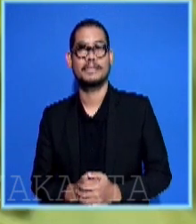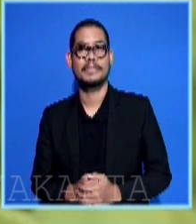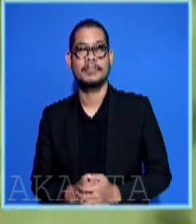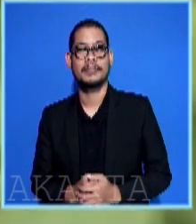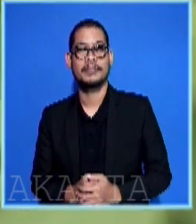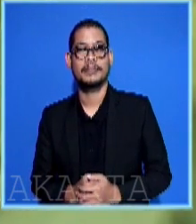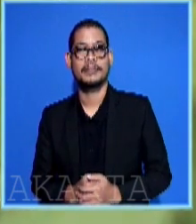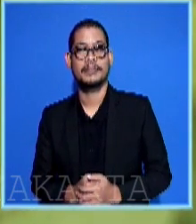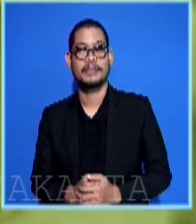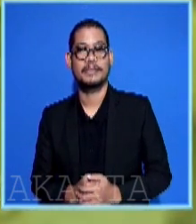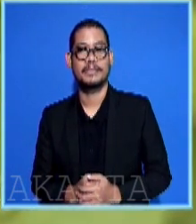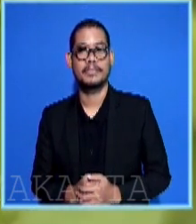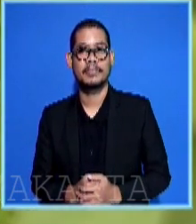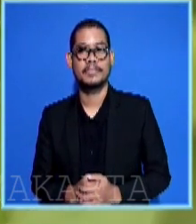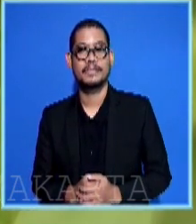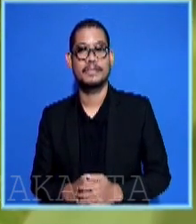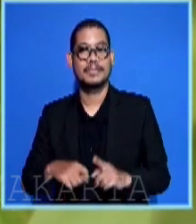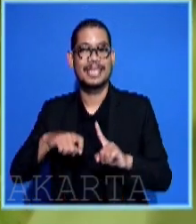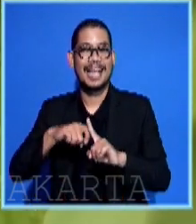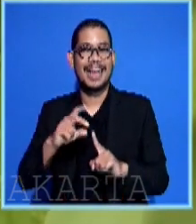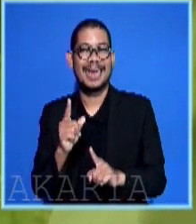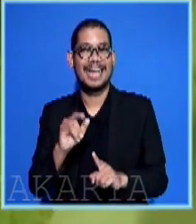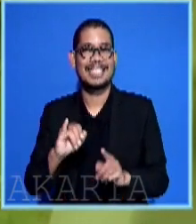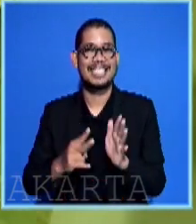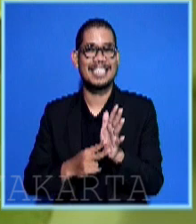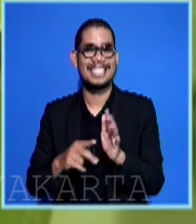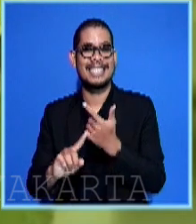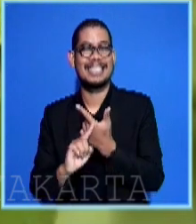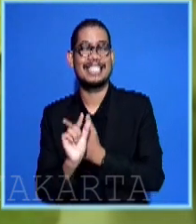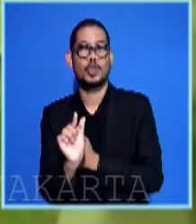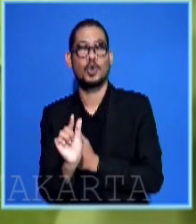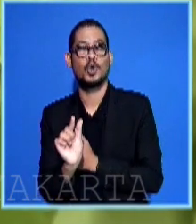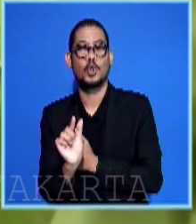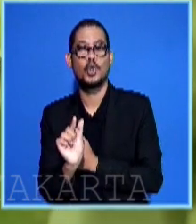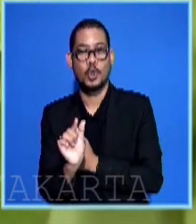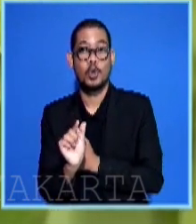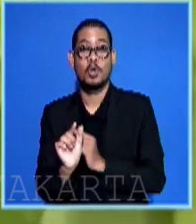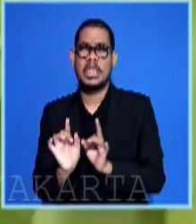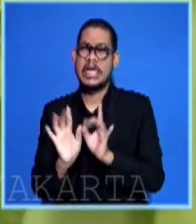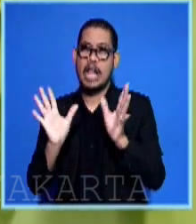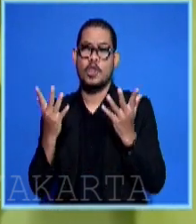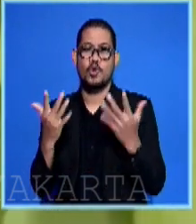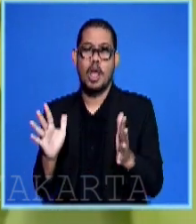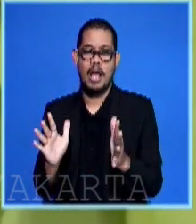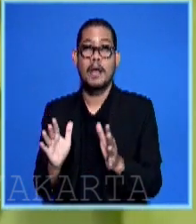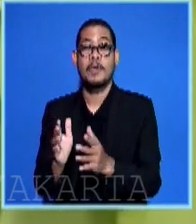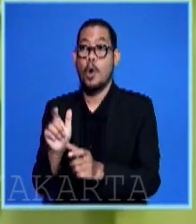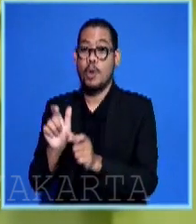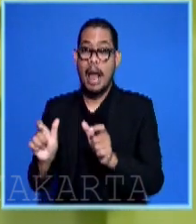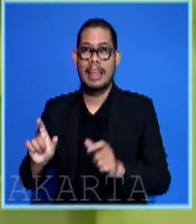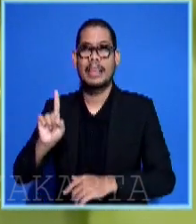asr taneman kirinyu men sampun kathah dipun tepang masyarakat nangon